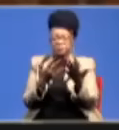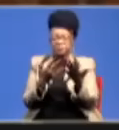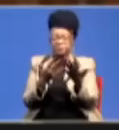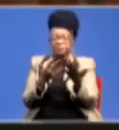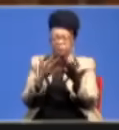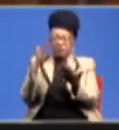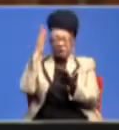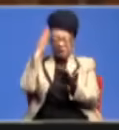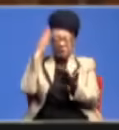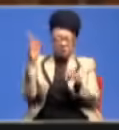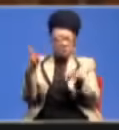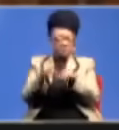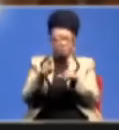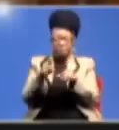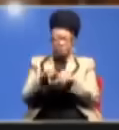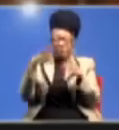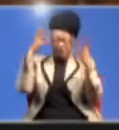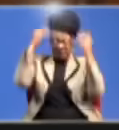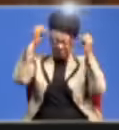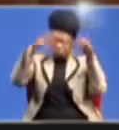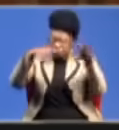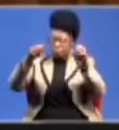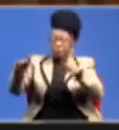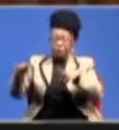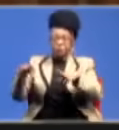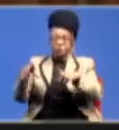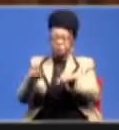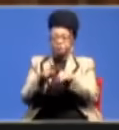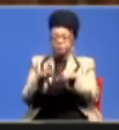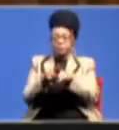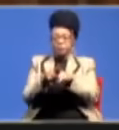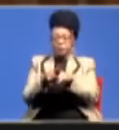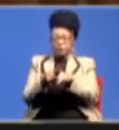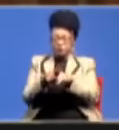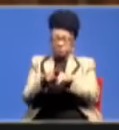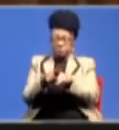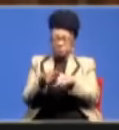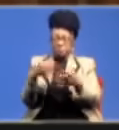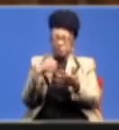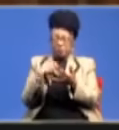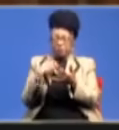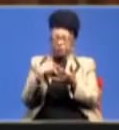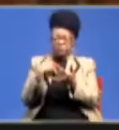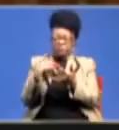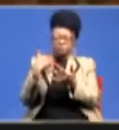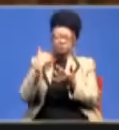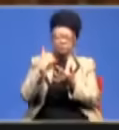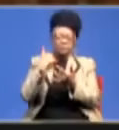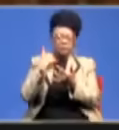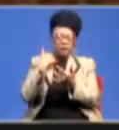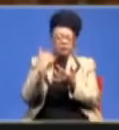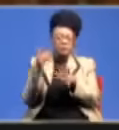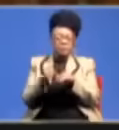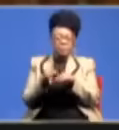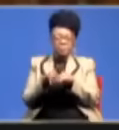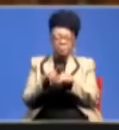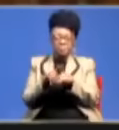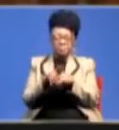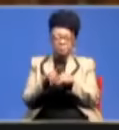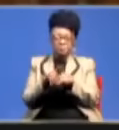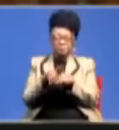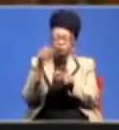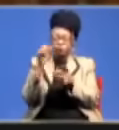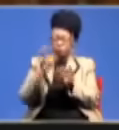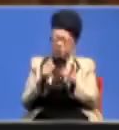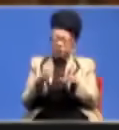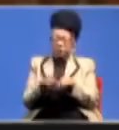alikuwa amekatakatwa sana, manywele ilikuwa imeanguka na pia alikuwa amekatakatwa pande ya alikuwa amekatwa shingo nyuma pande ya nyuma. Naye gukali alikuwa